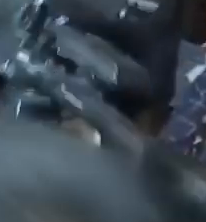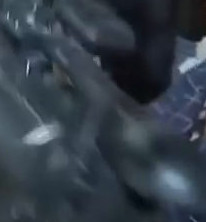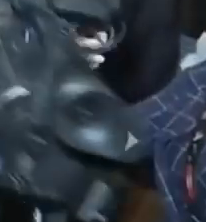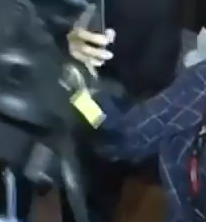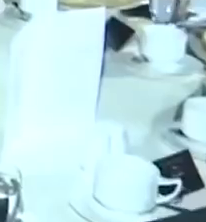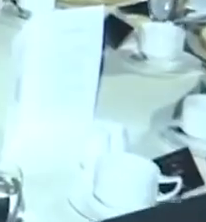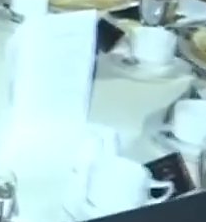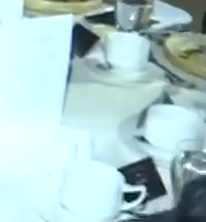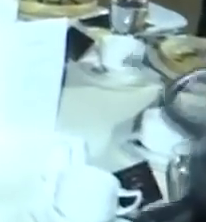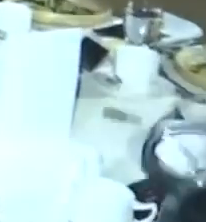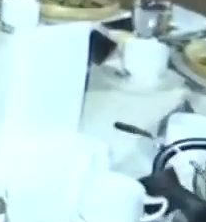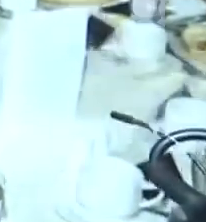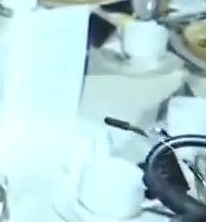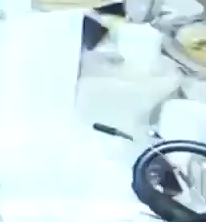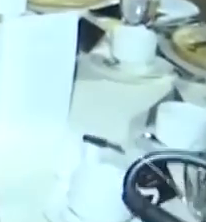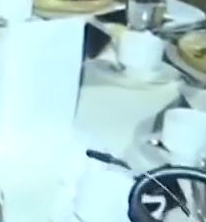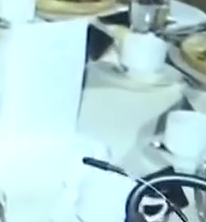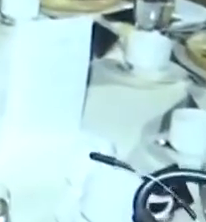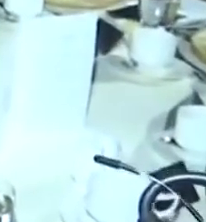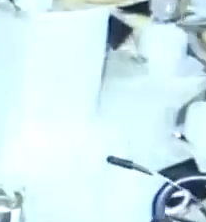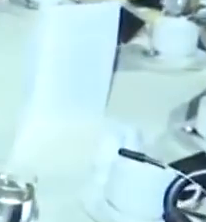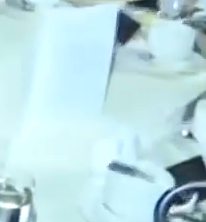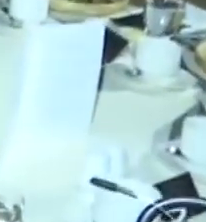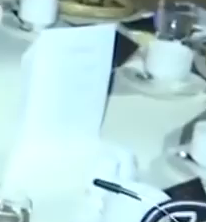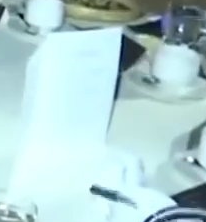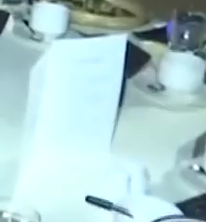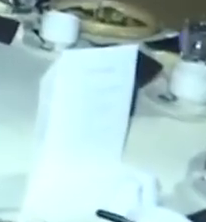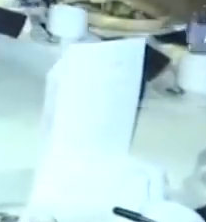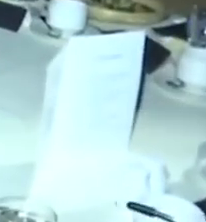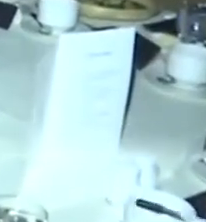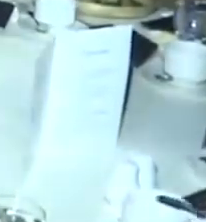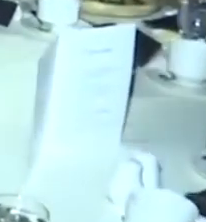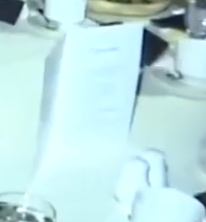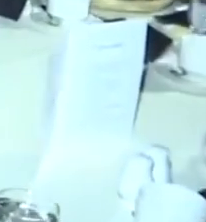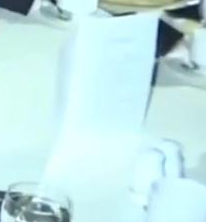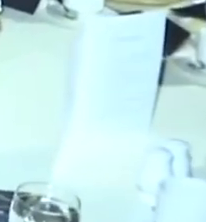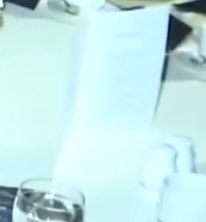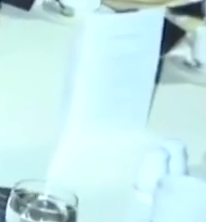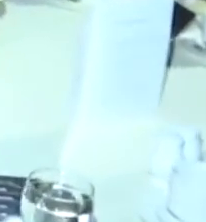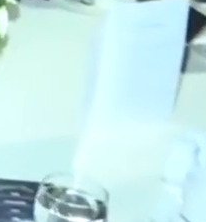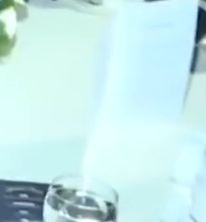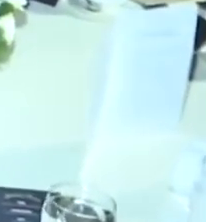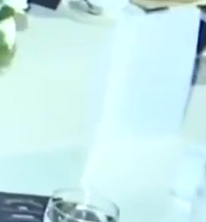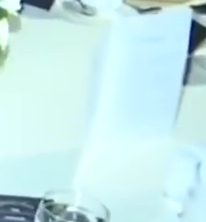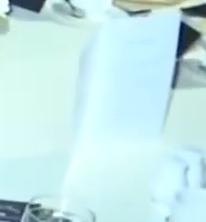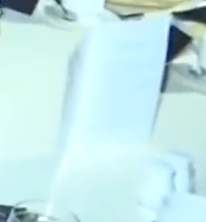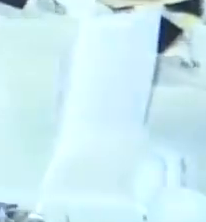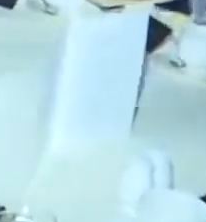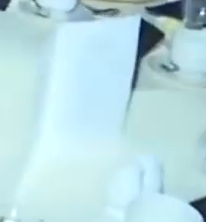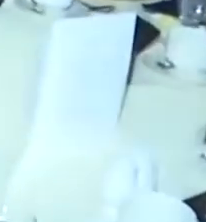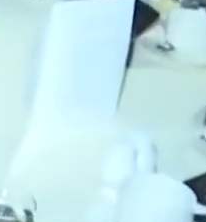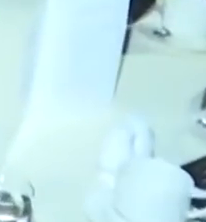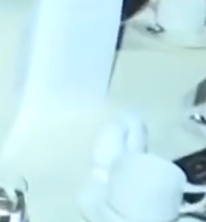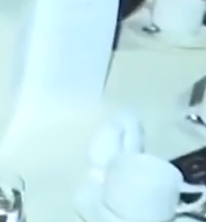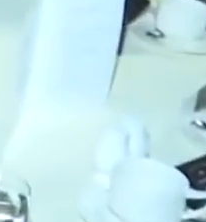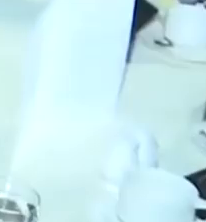รัฐบาลเพราะตามรัฐธรรมนูญมีข้อบังคับเกี่ยวกับการระดมทุนที่ห้ามให้รัฐมนตรีขึ้นพูดหรือแสดงท่าทางต่าง